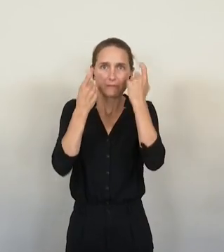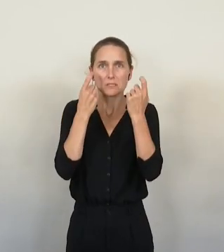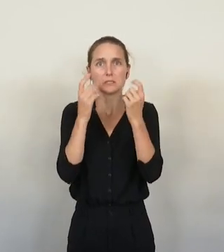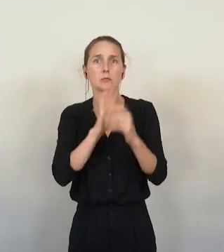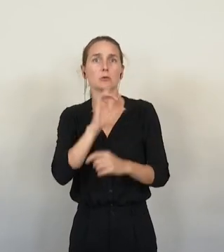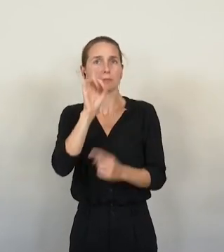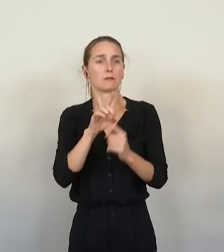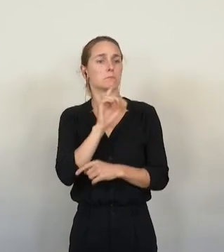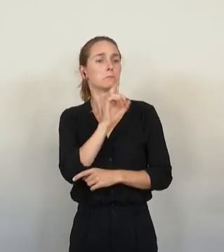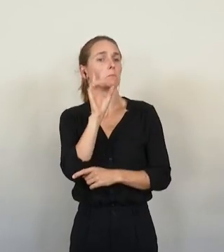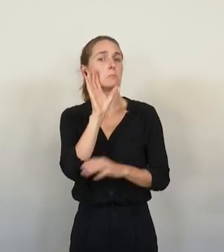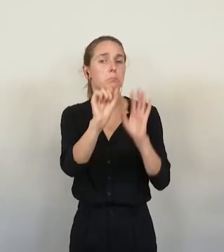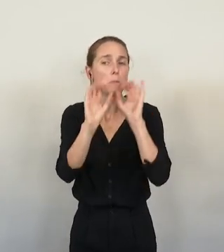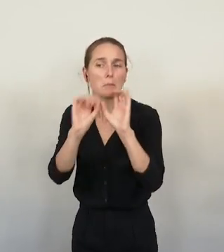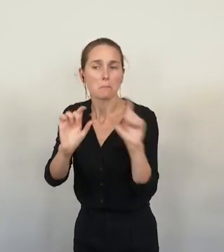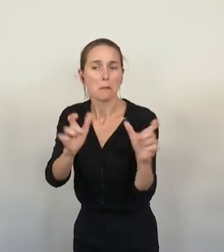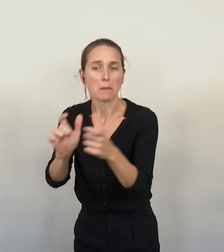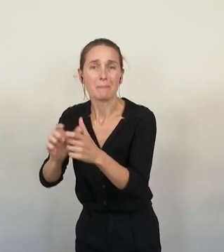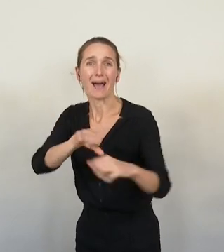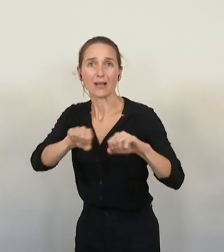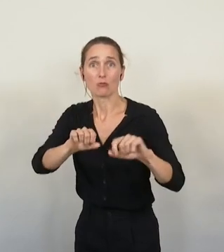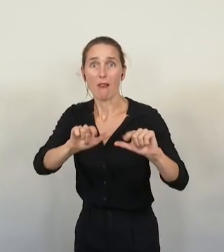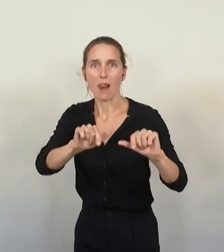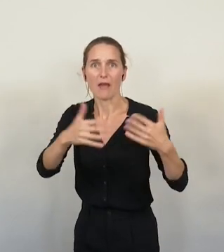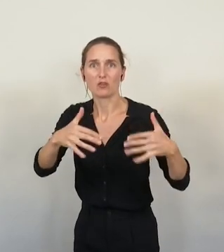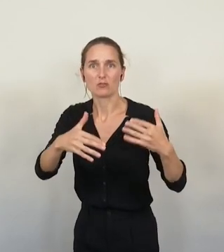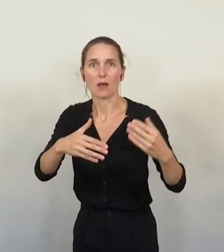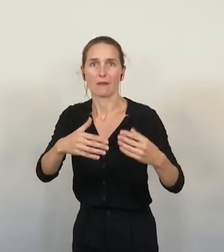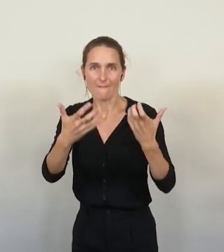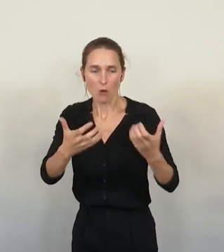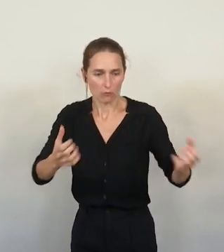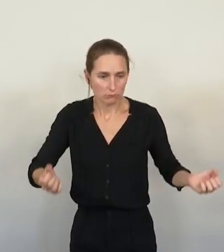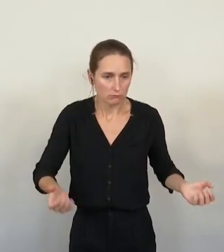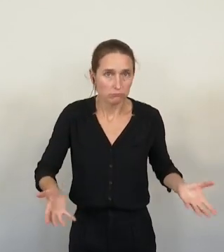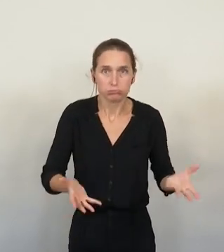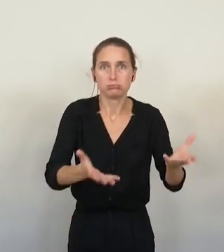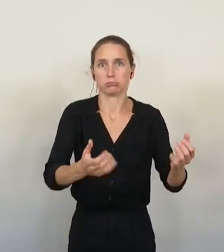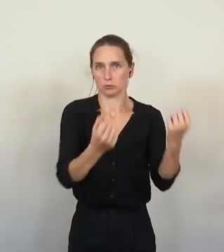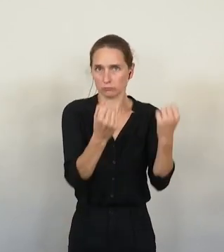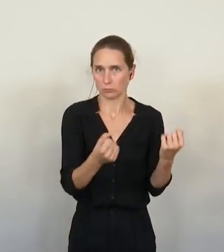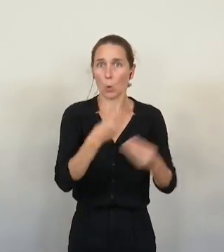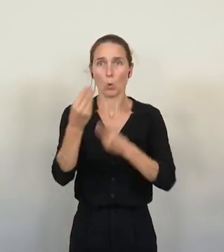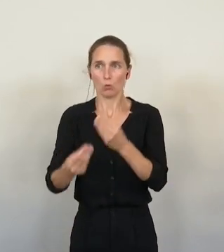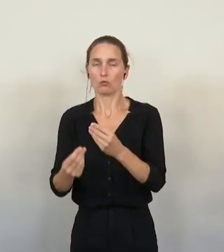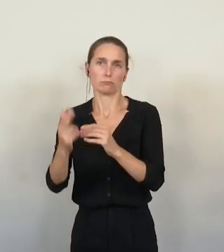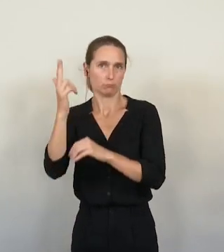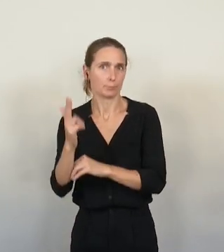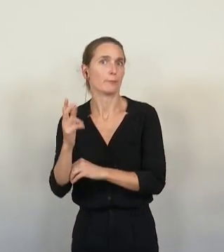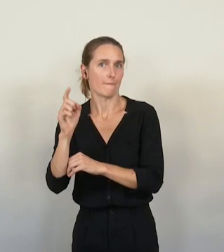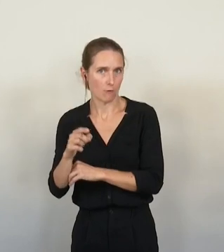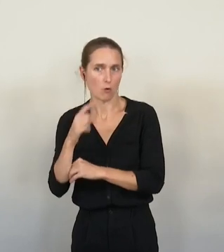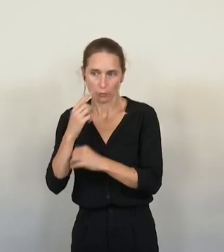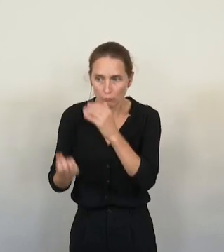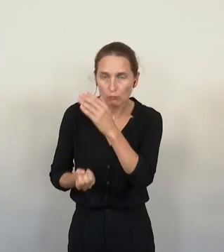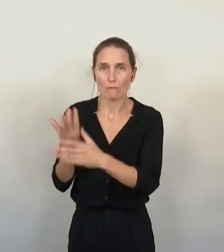déjà mais qui restent à consolider à transformer ou à entreprendre ces premiers éléments croisésc le résultat du travail partenariat réalisé au